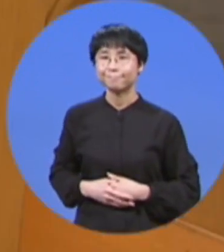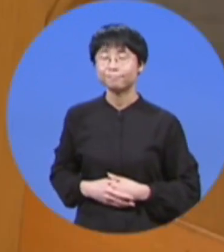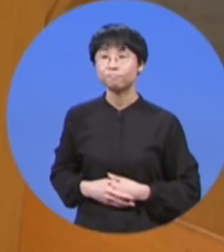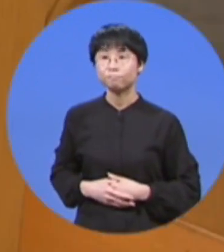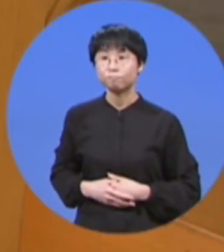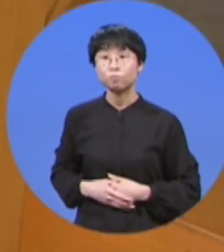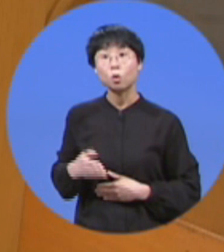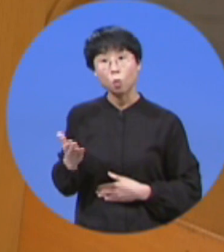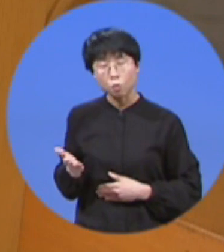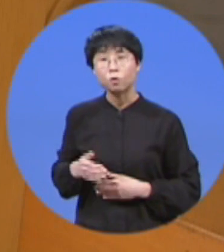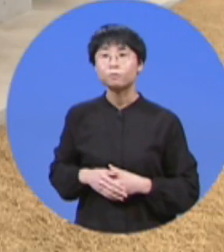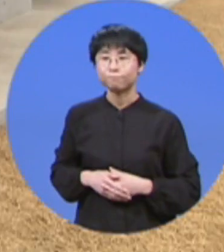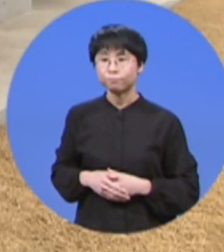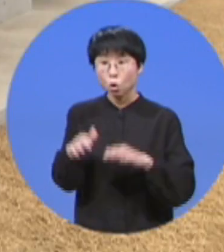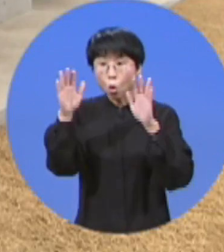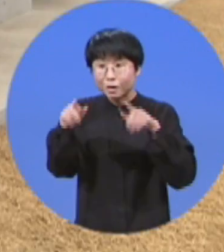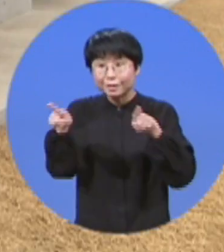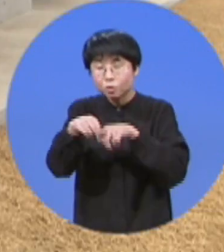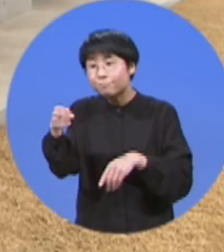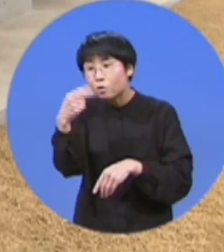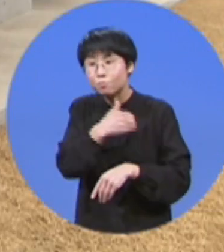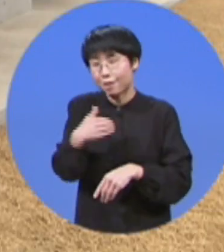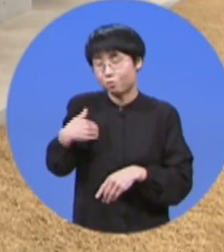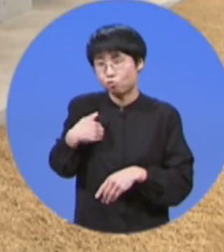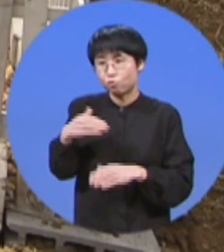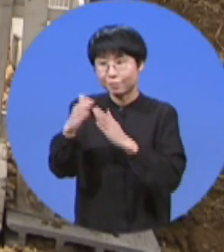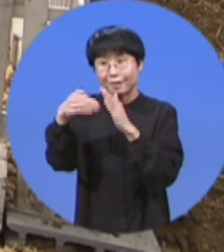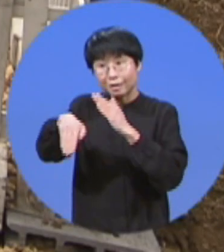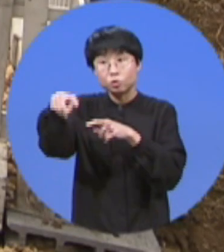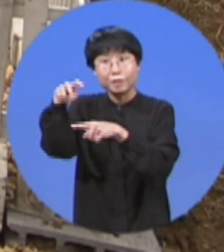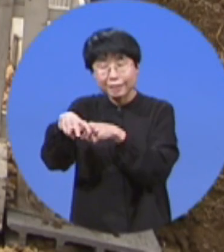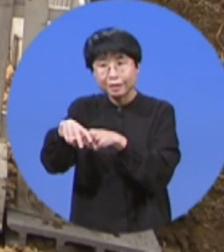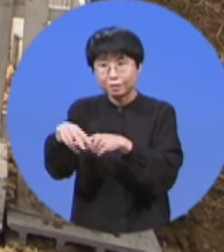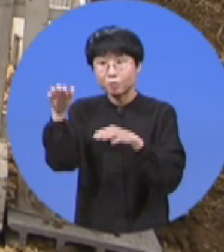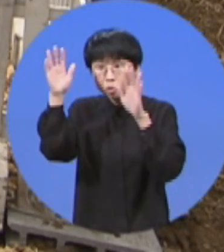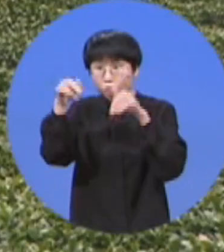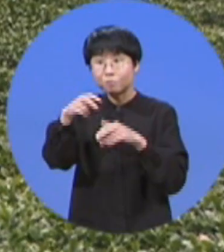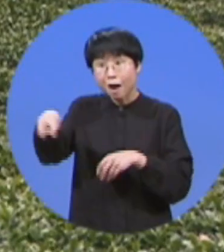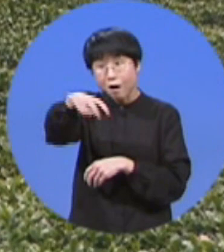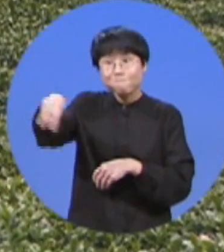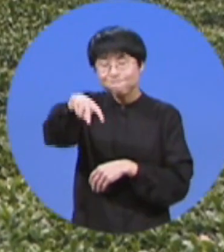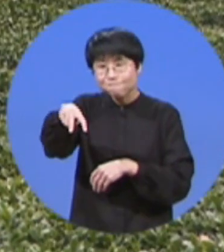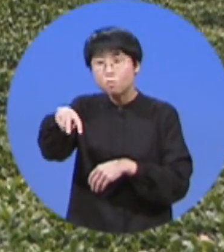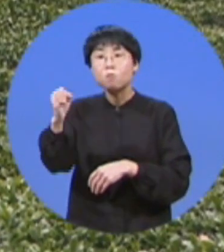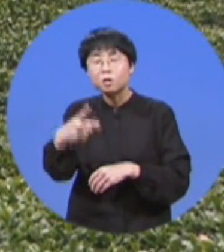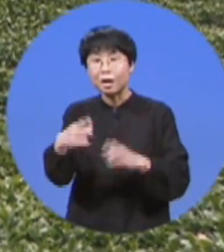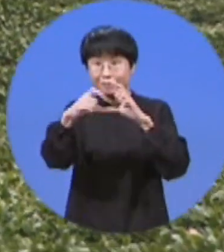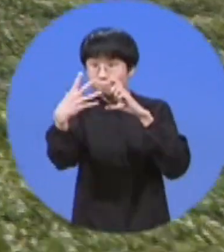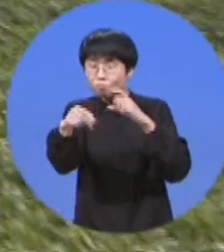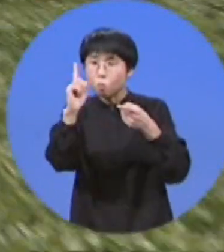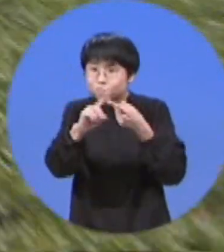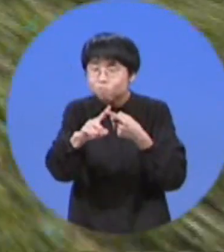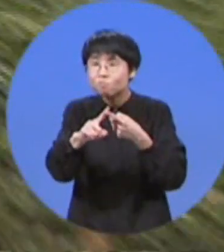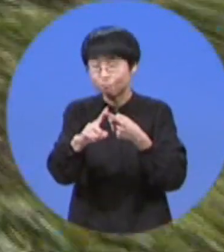こちらの施設にはワンちゃんと食事を楽しめるテラス席やドッグラン、そして絶好の写真スポットと